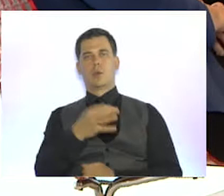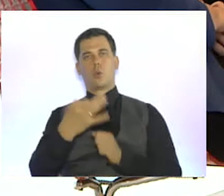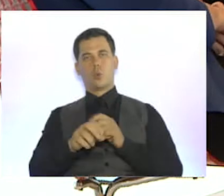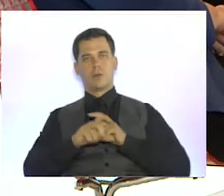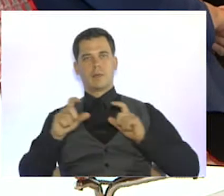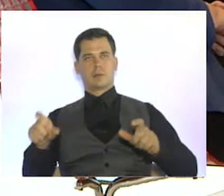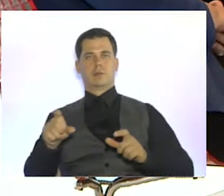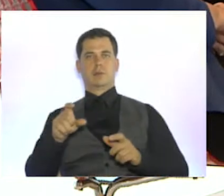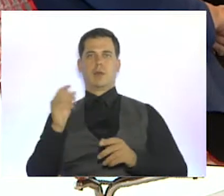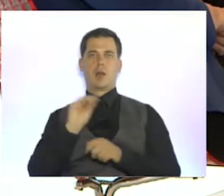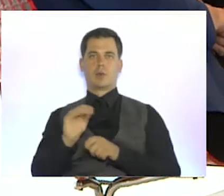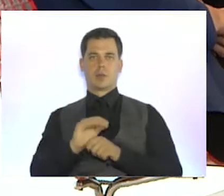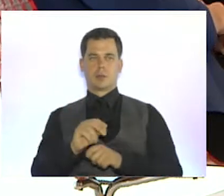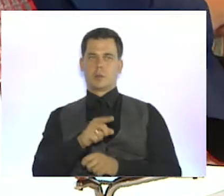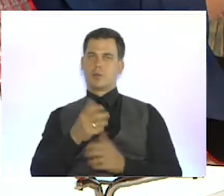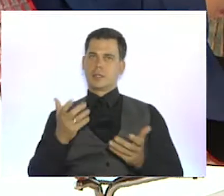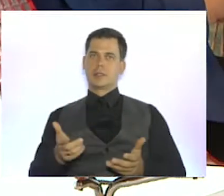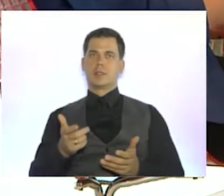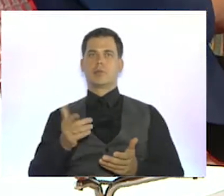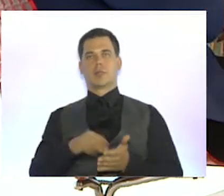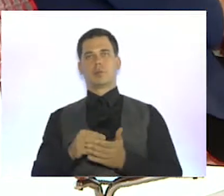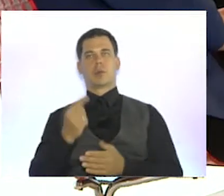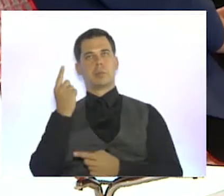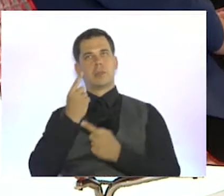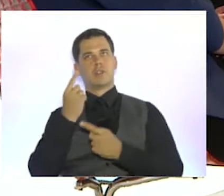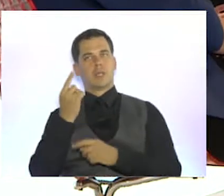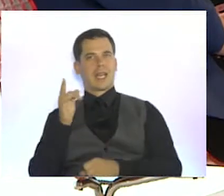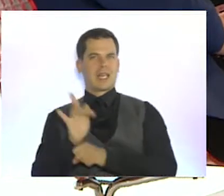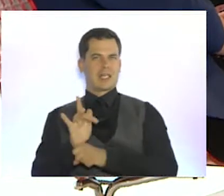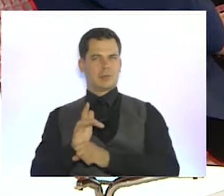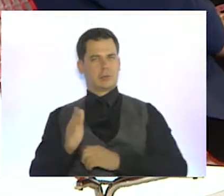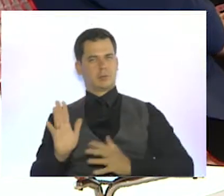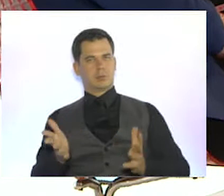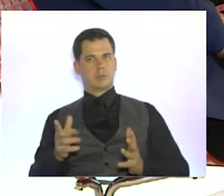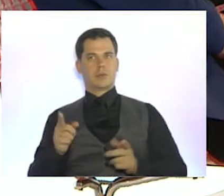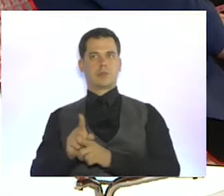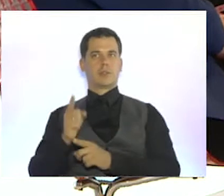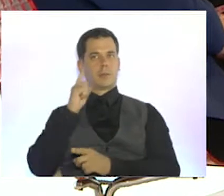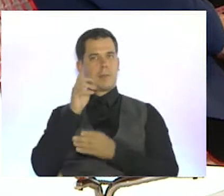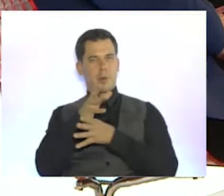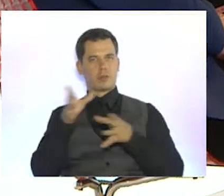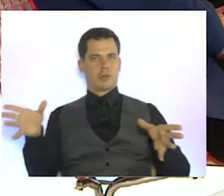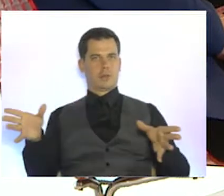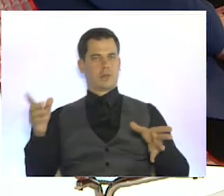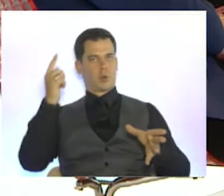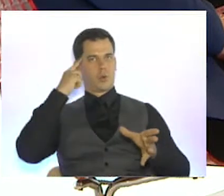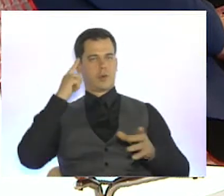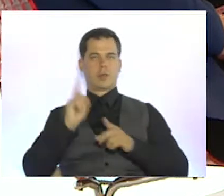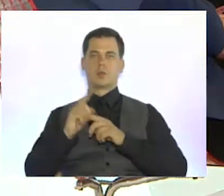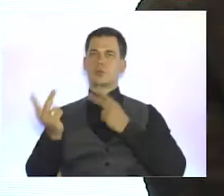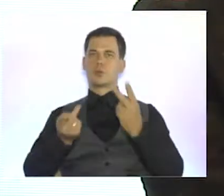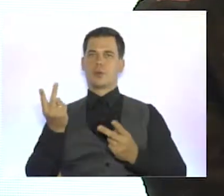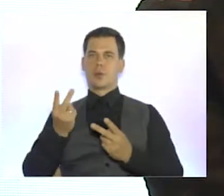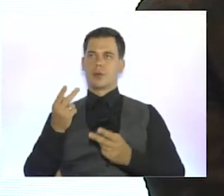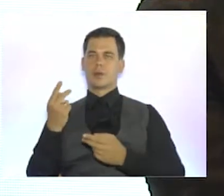uniwersyteckiej edukacji, która daje jednak krytyczne myślenie, poszerza horyzonty, nastawia ludzi na poszukiwanie